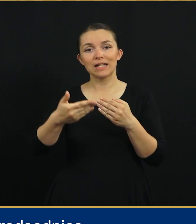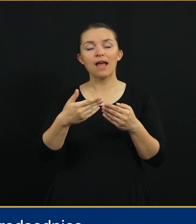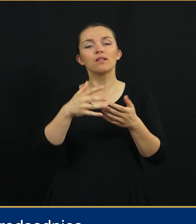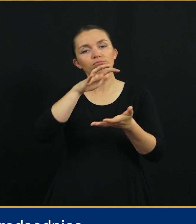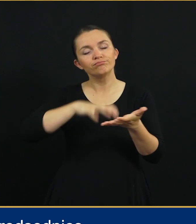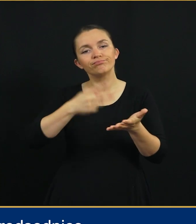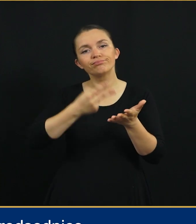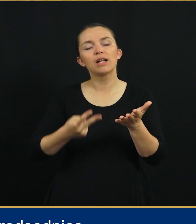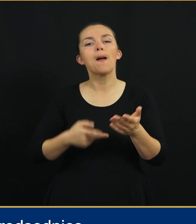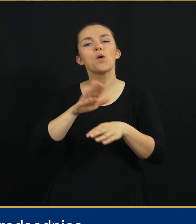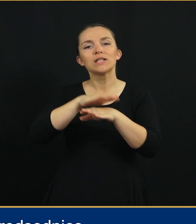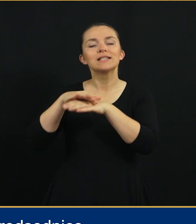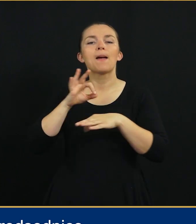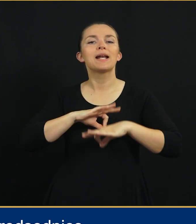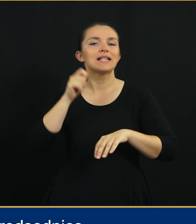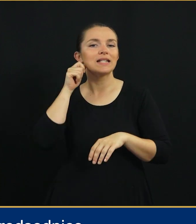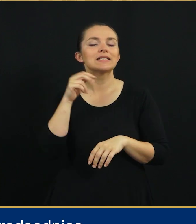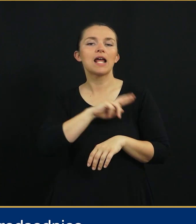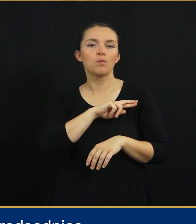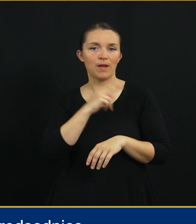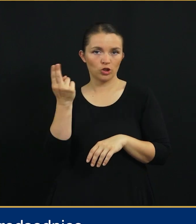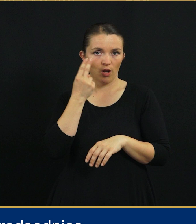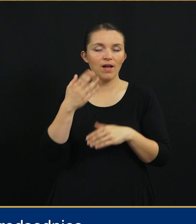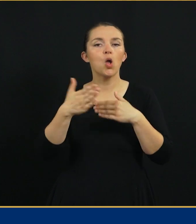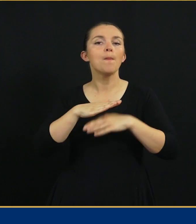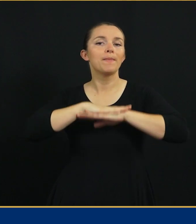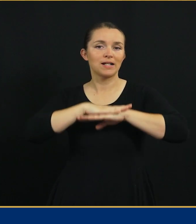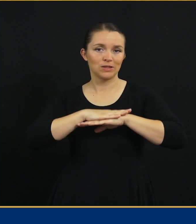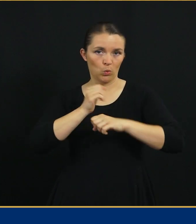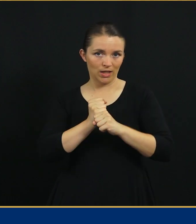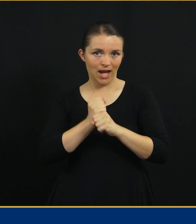sledi poslanica predsednice Republike Slovenije ob prazniku dela.